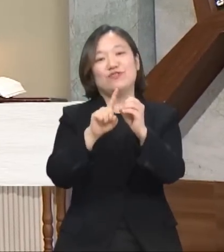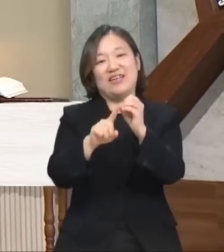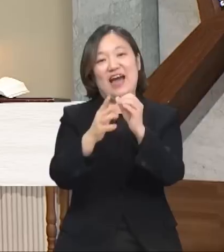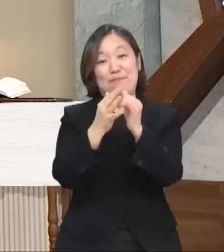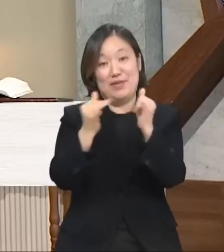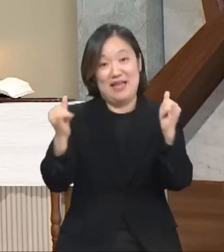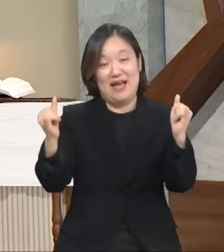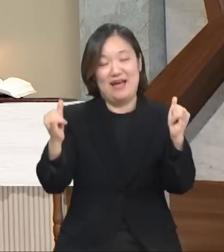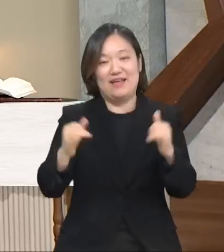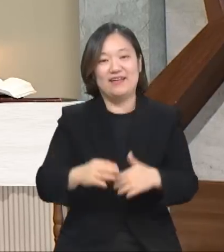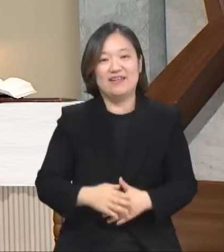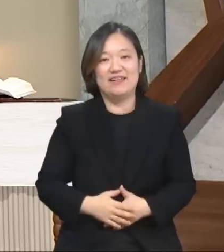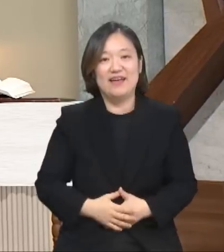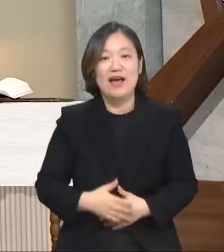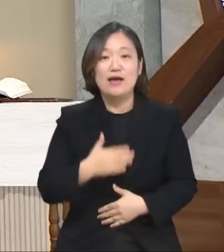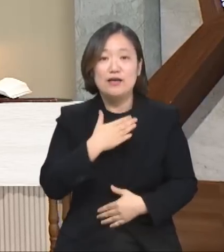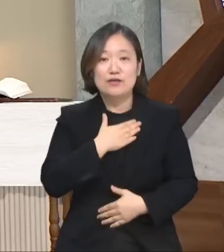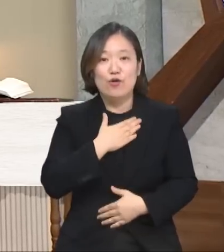저는